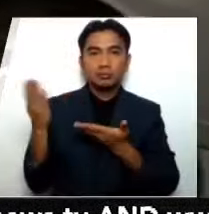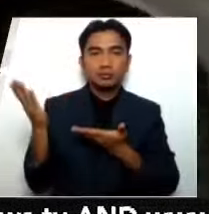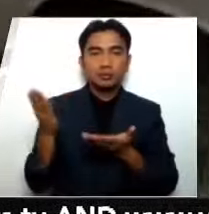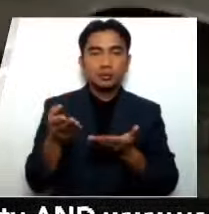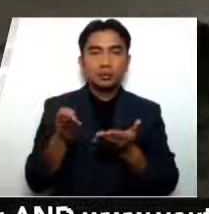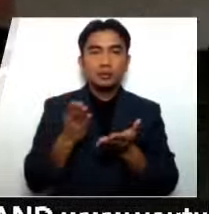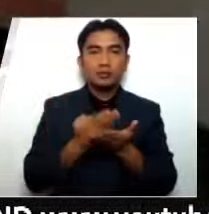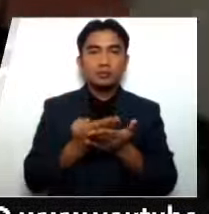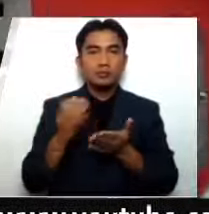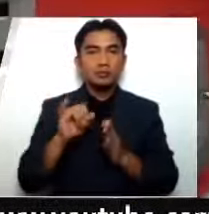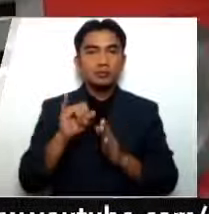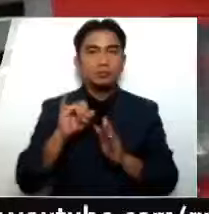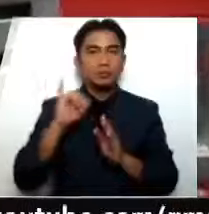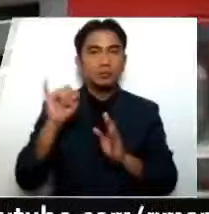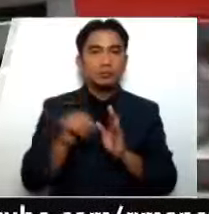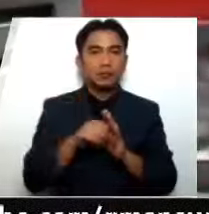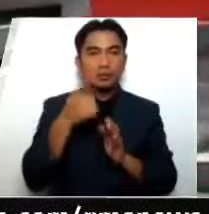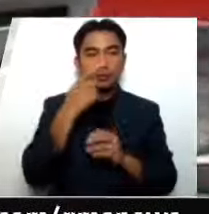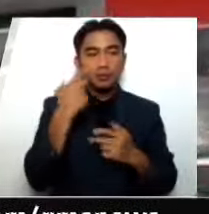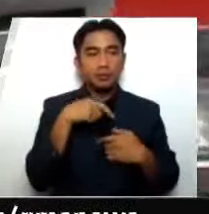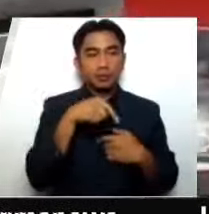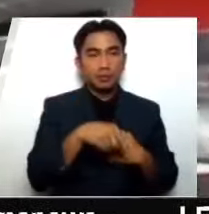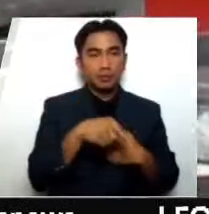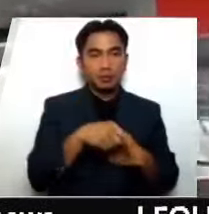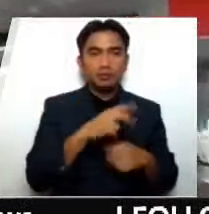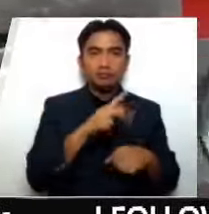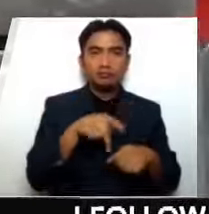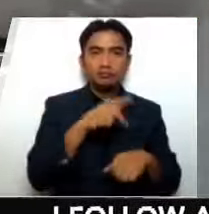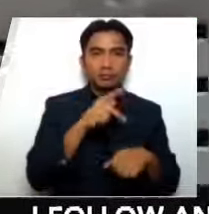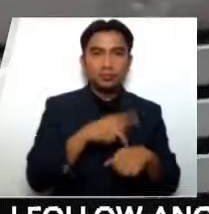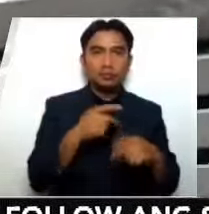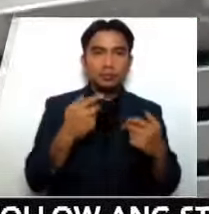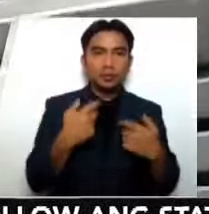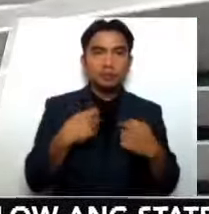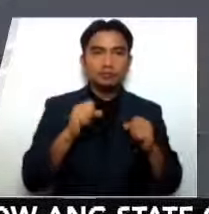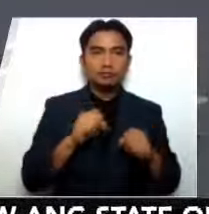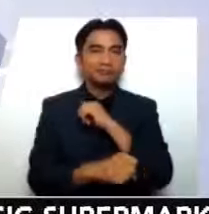jeepney na compliant sa greenhouse gas emission.